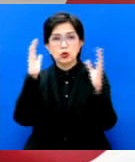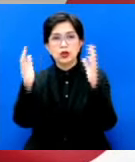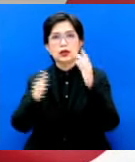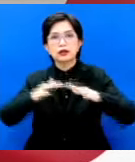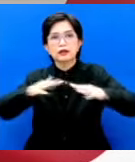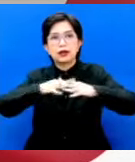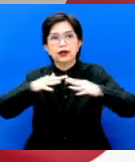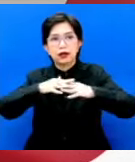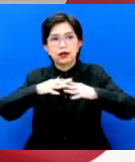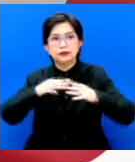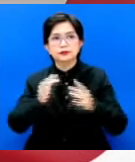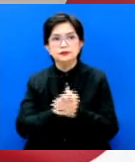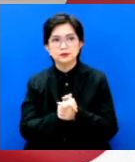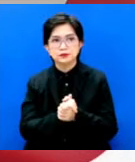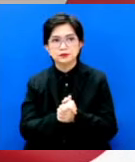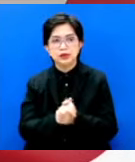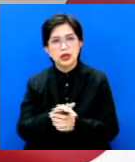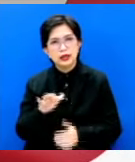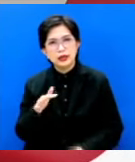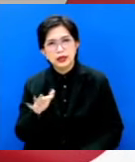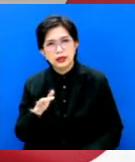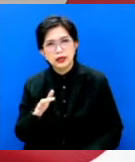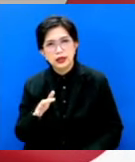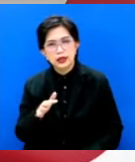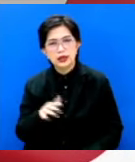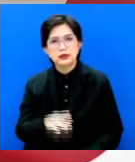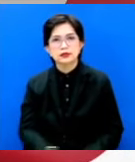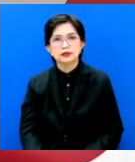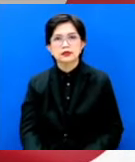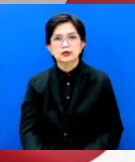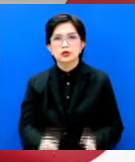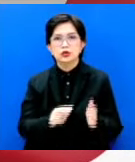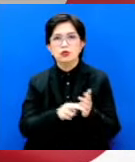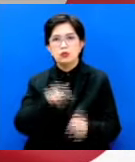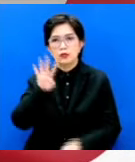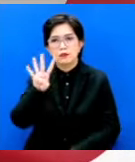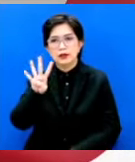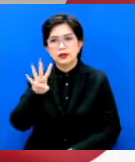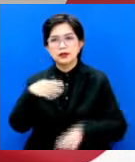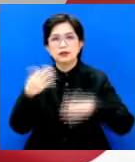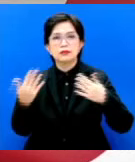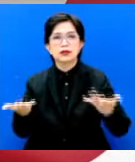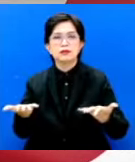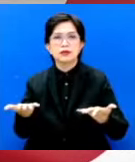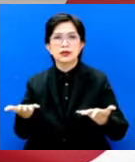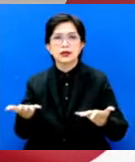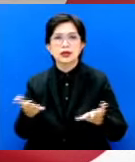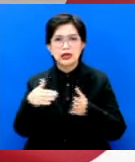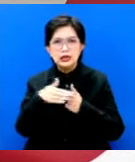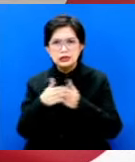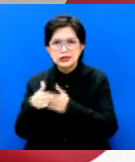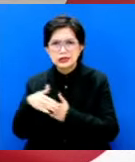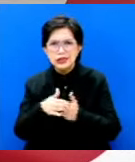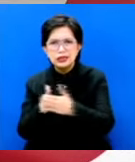memilikitanah.Kira-kira, pasangankandidatnomor4,